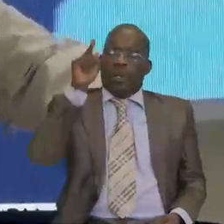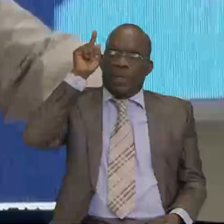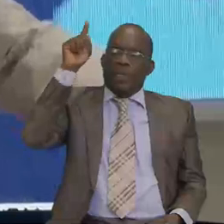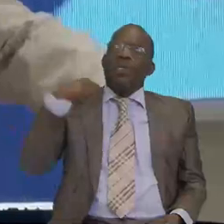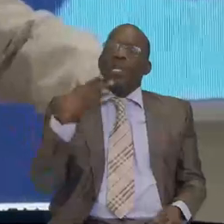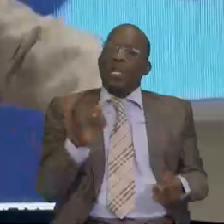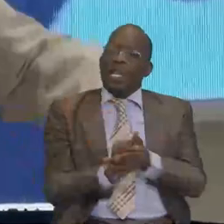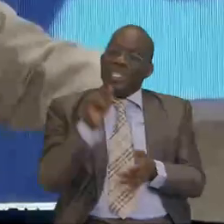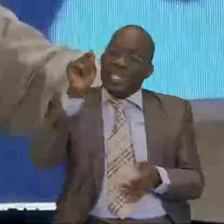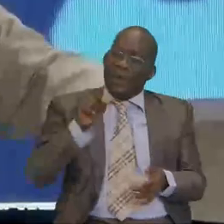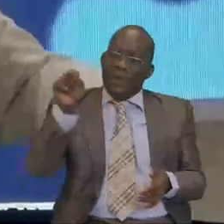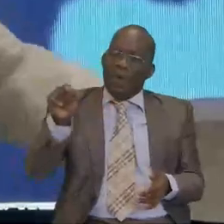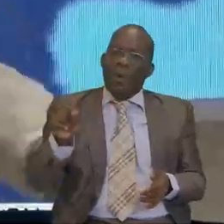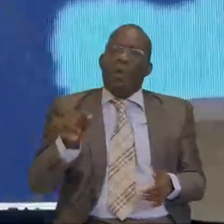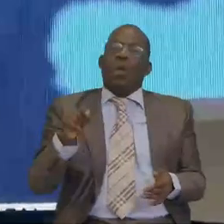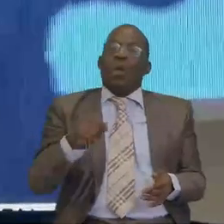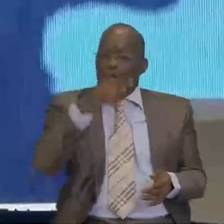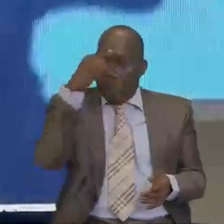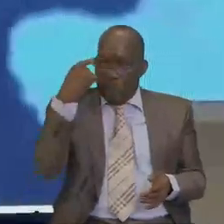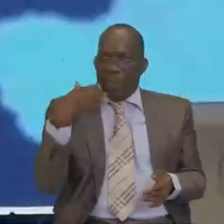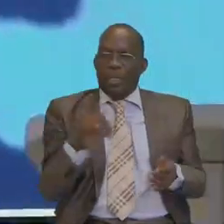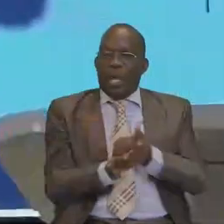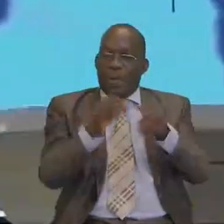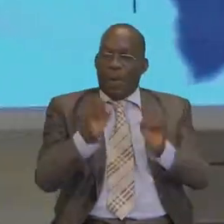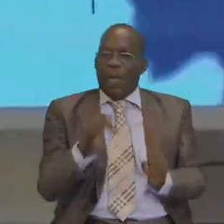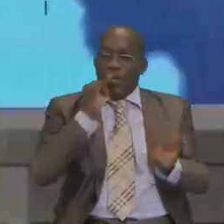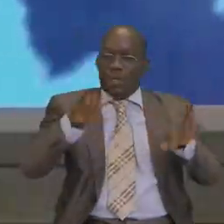tout puissance m'a été donné dans le ciel et sur la terre. Allez donc.